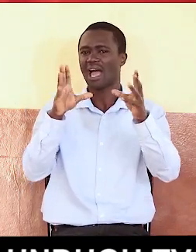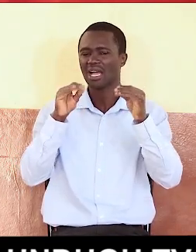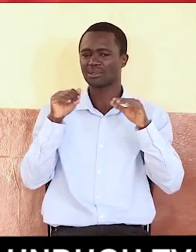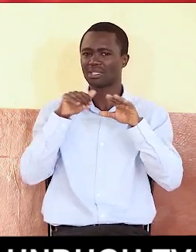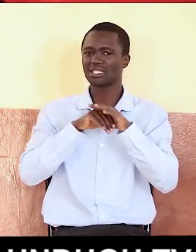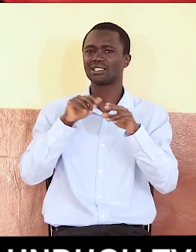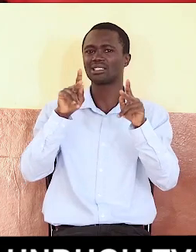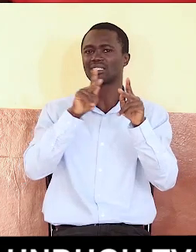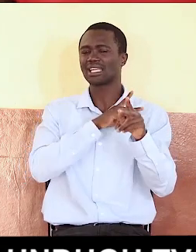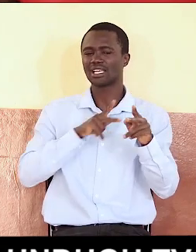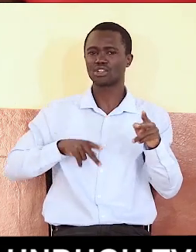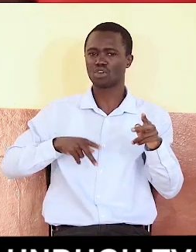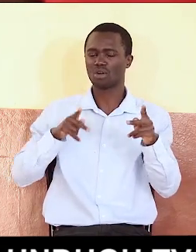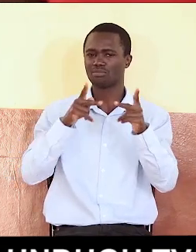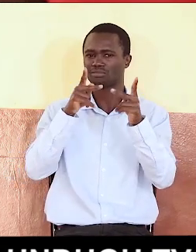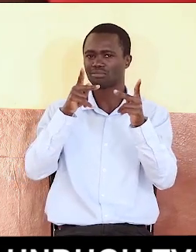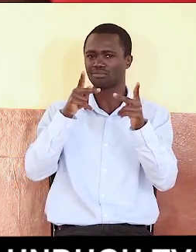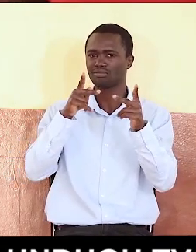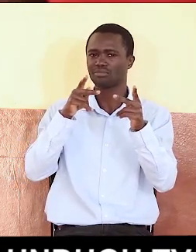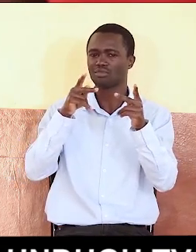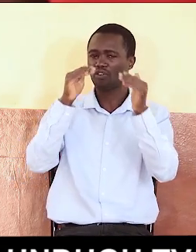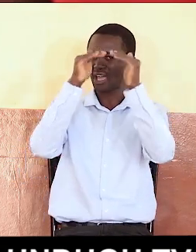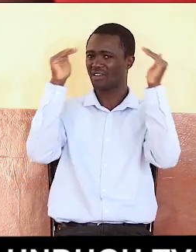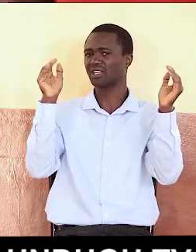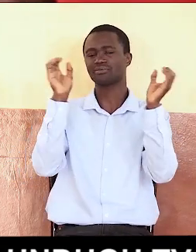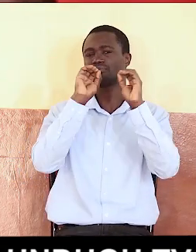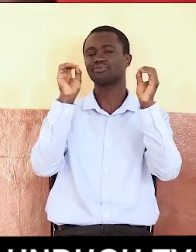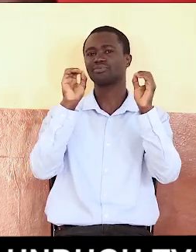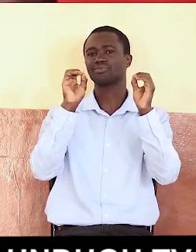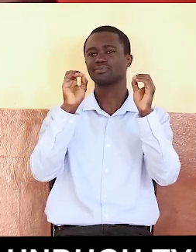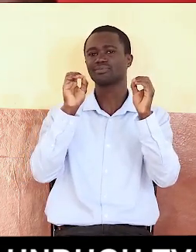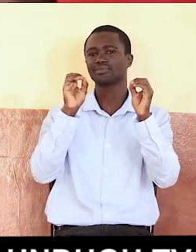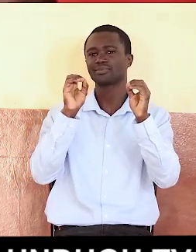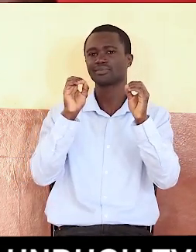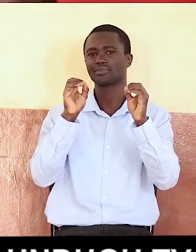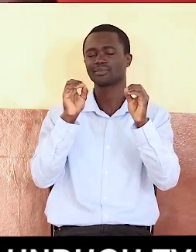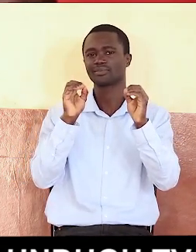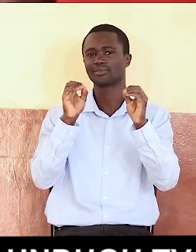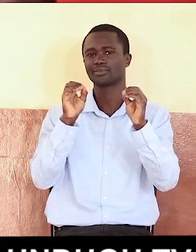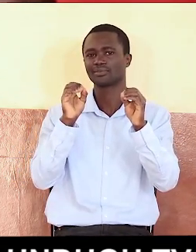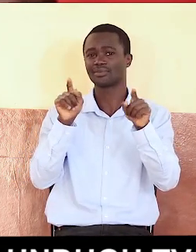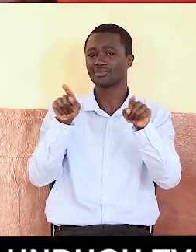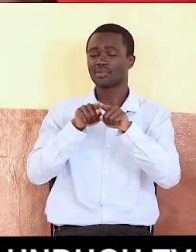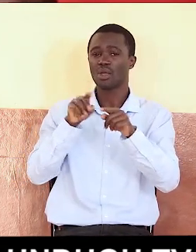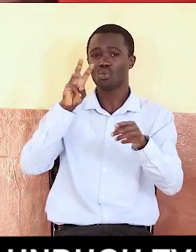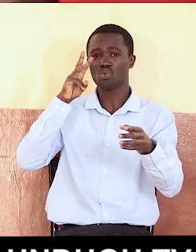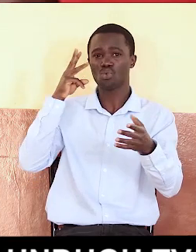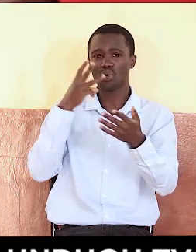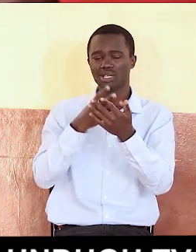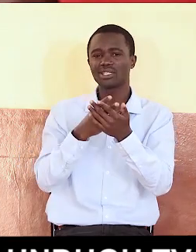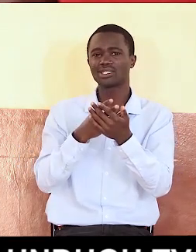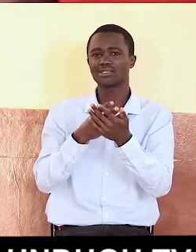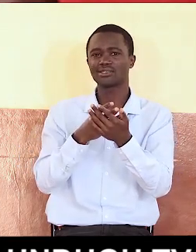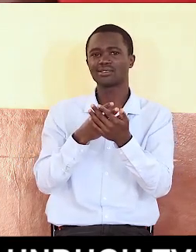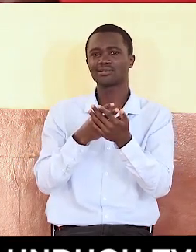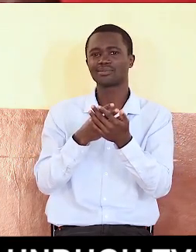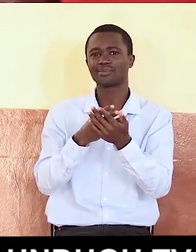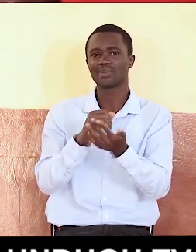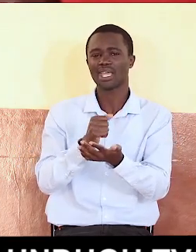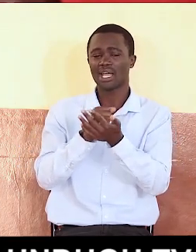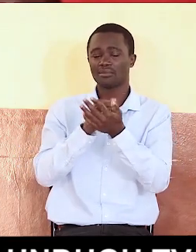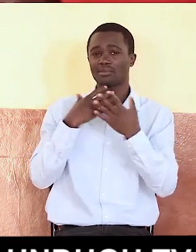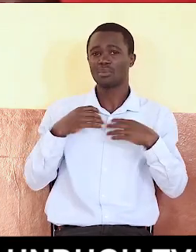katika ufalme wa Mungu. Kwa hivyo mashahidi wanapo hapa wanapoelekeza watu kuwatoa katika nguvu